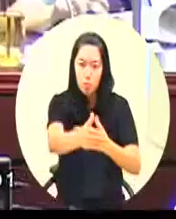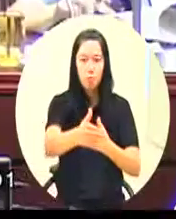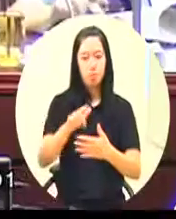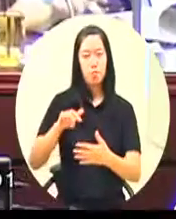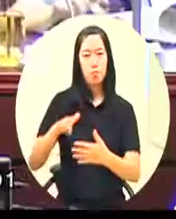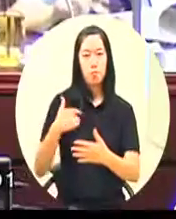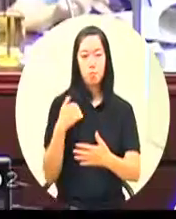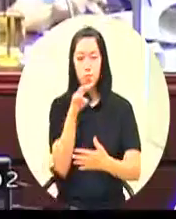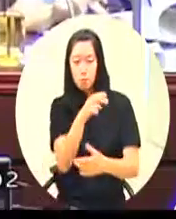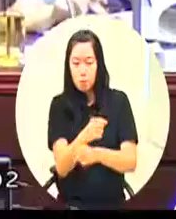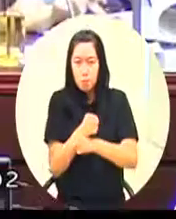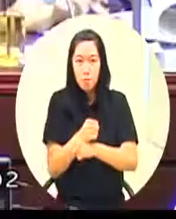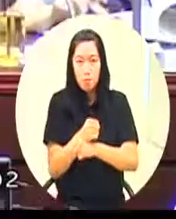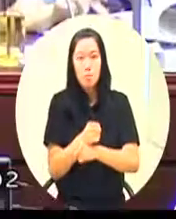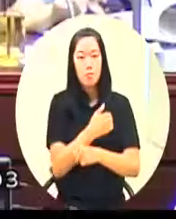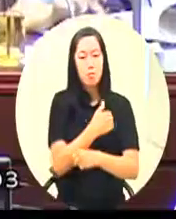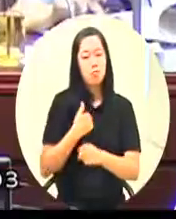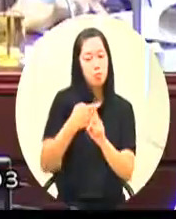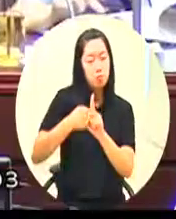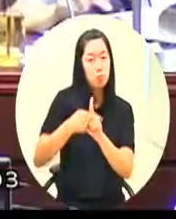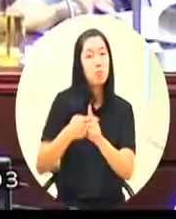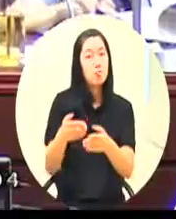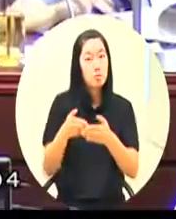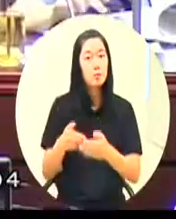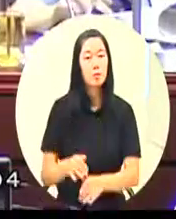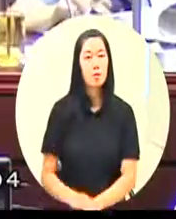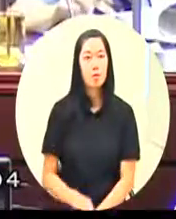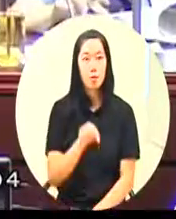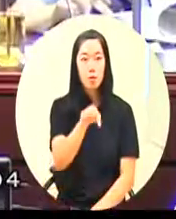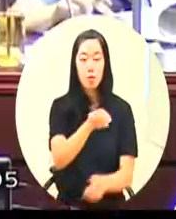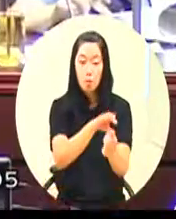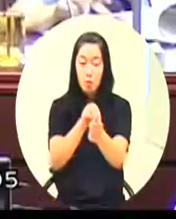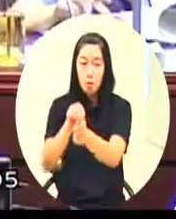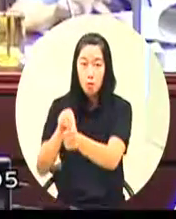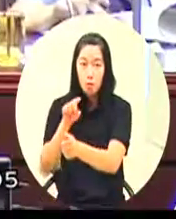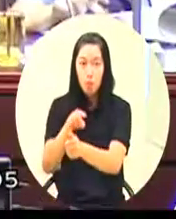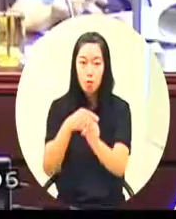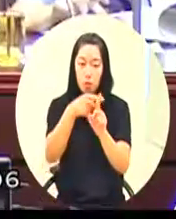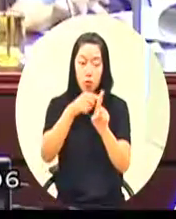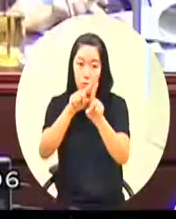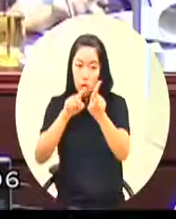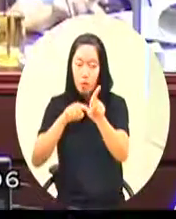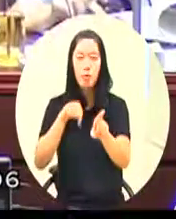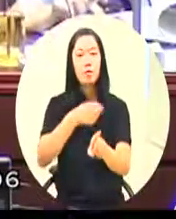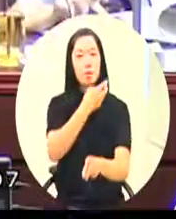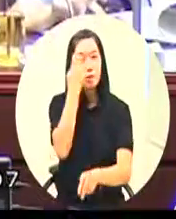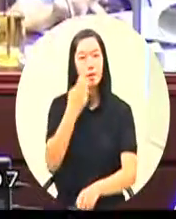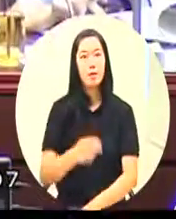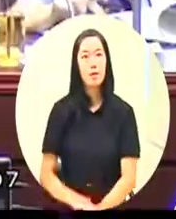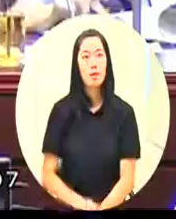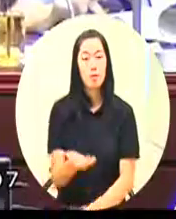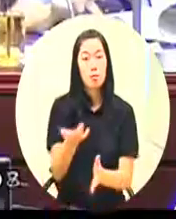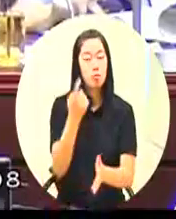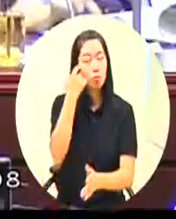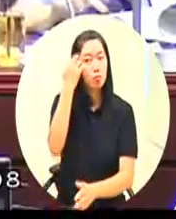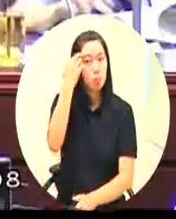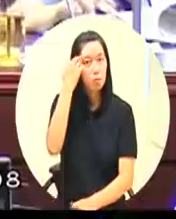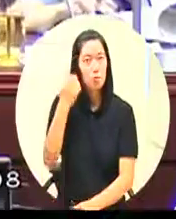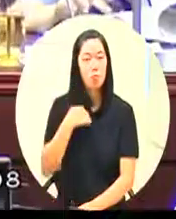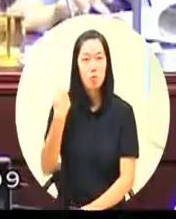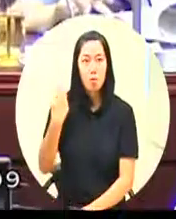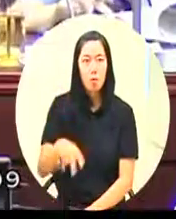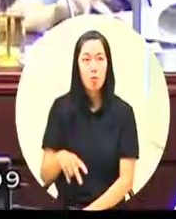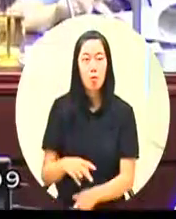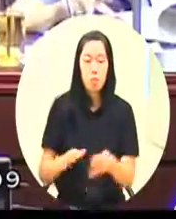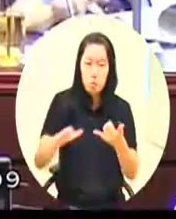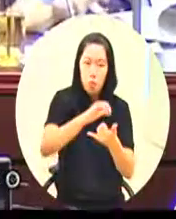要具备这样的能力，去发现他学习的差异。好，刘义伟，你这样子的主张，我们可以去全国去